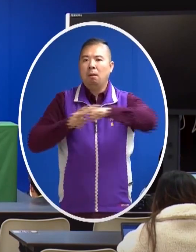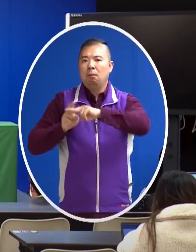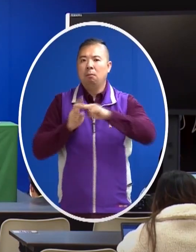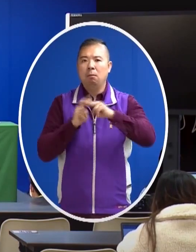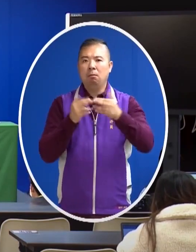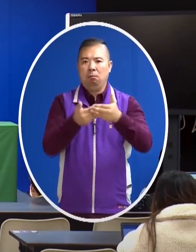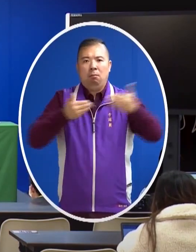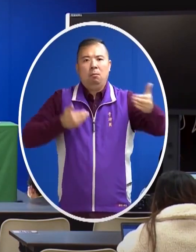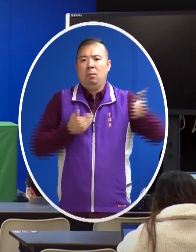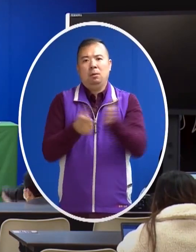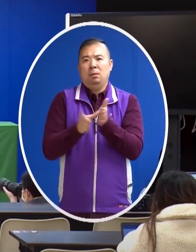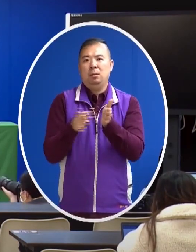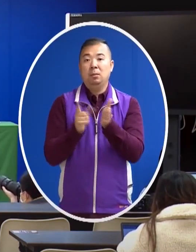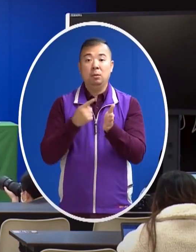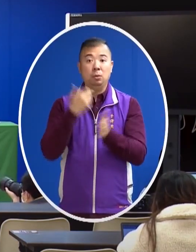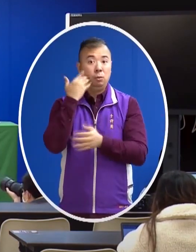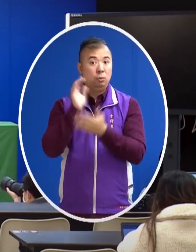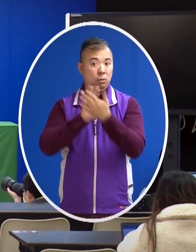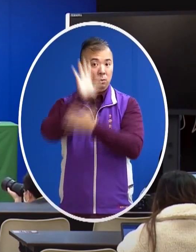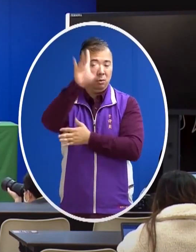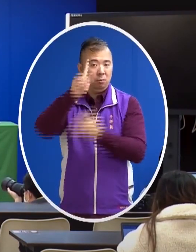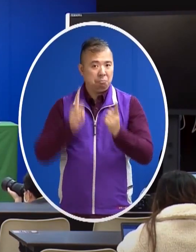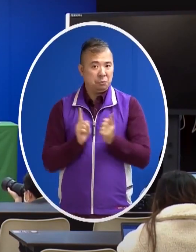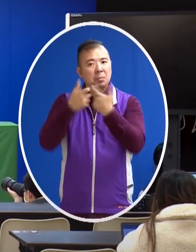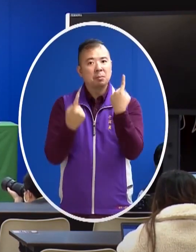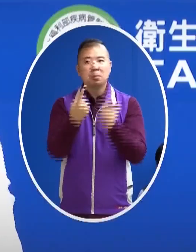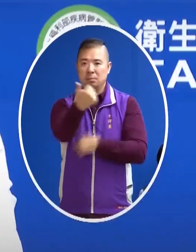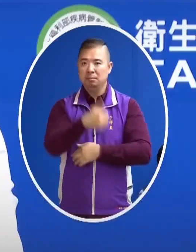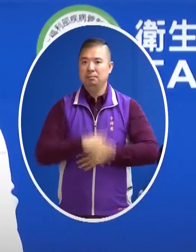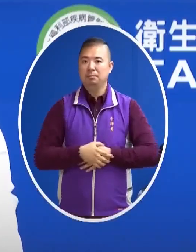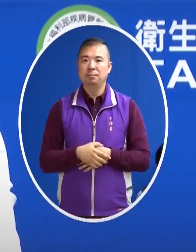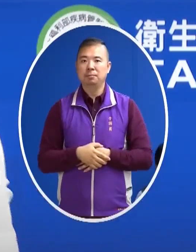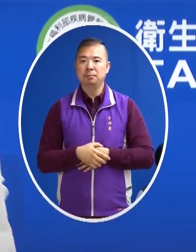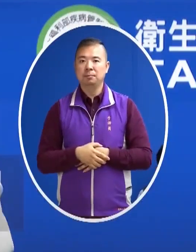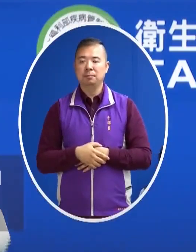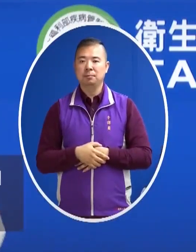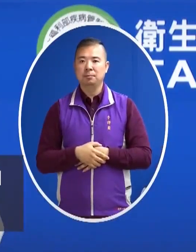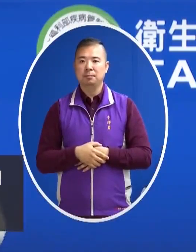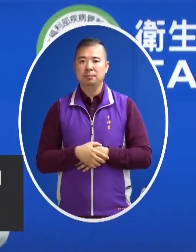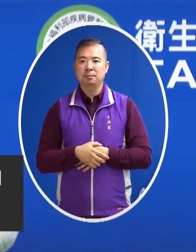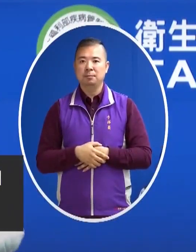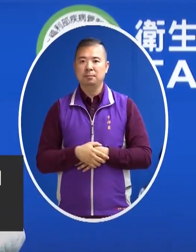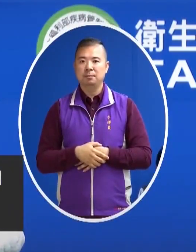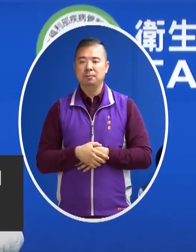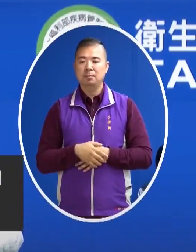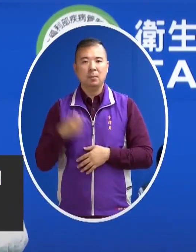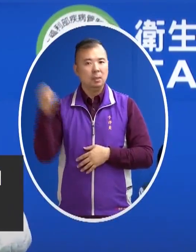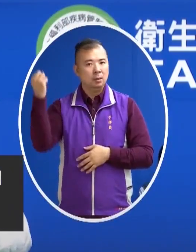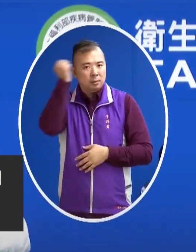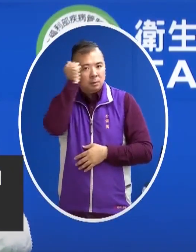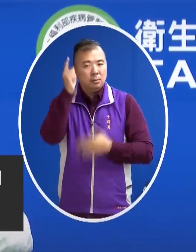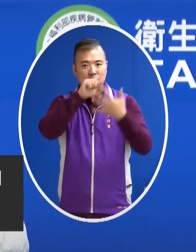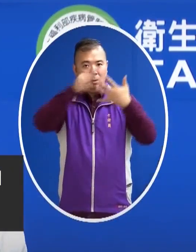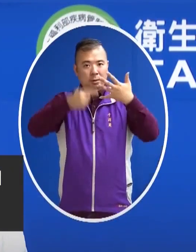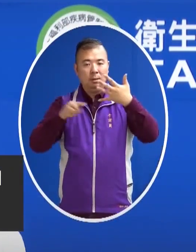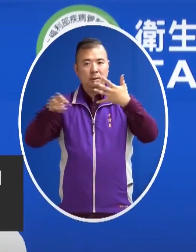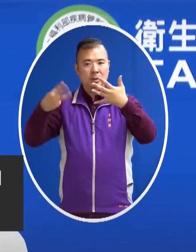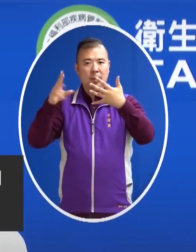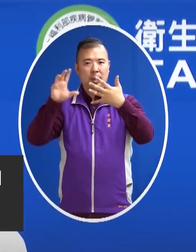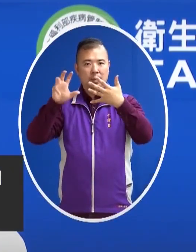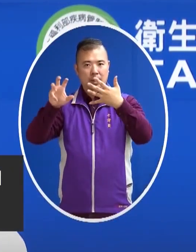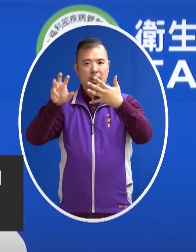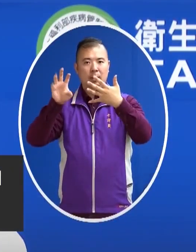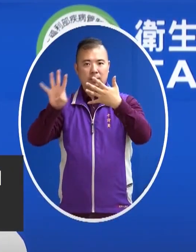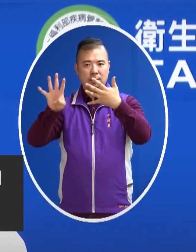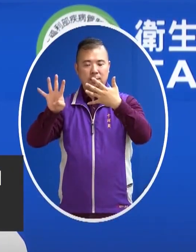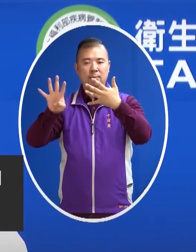如果像有遇到这样的情况，那会怎么样建议处理吗？ 哎，好像是按384是啊，是按